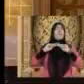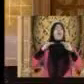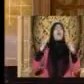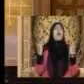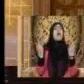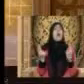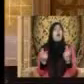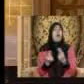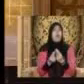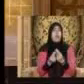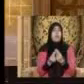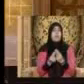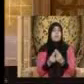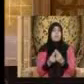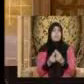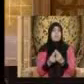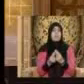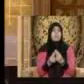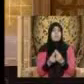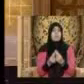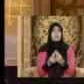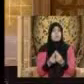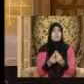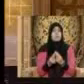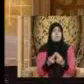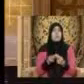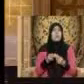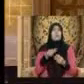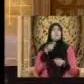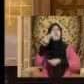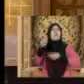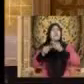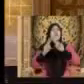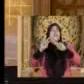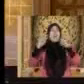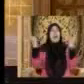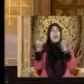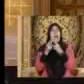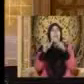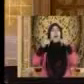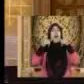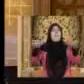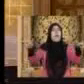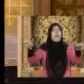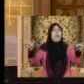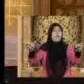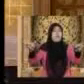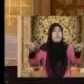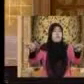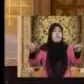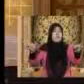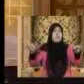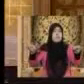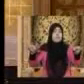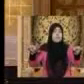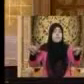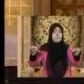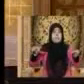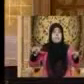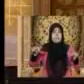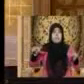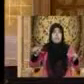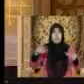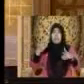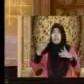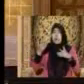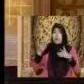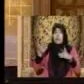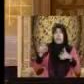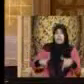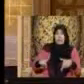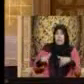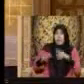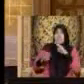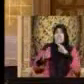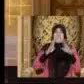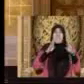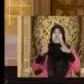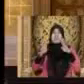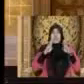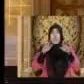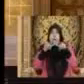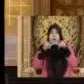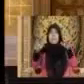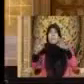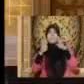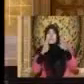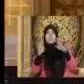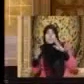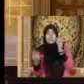الأخبار وليست بالخبر، وليس بالخبر الصحيح. فما بالكم أن نأتي نحن اليوم بالأخبار من الفيسبوك وأن نتناقل